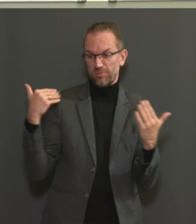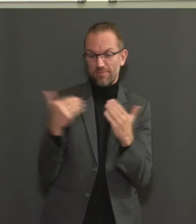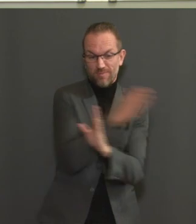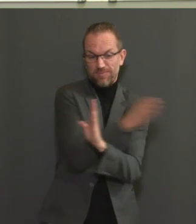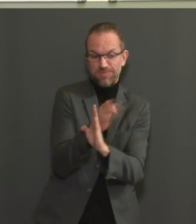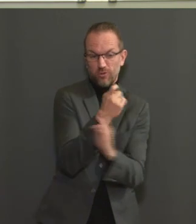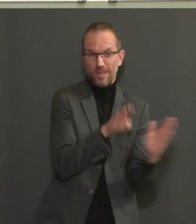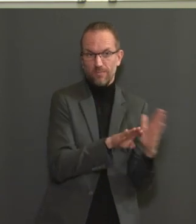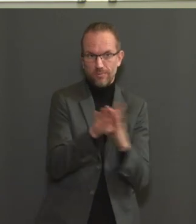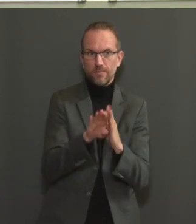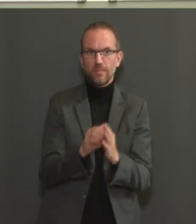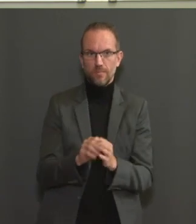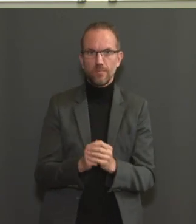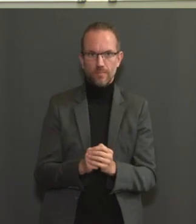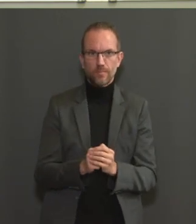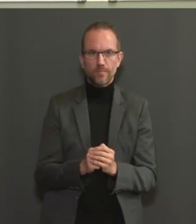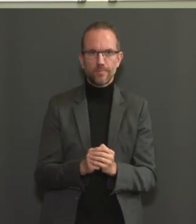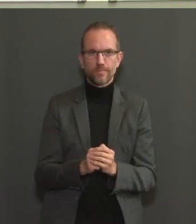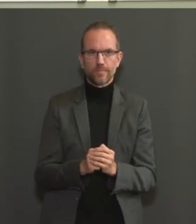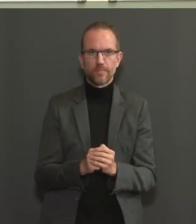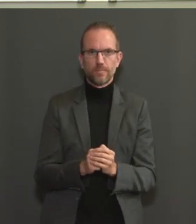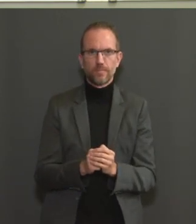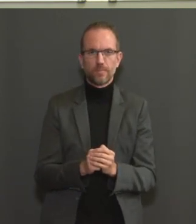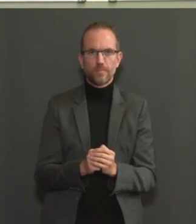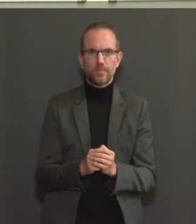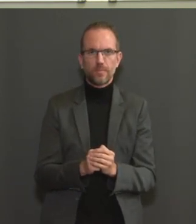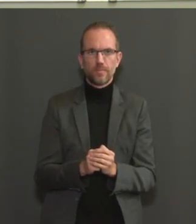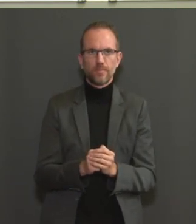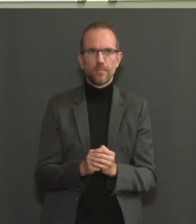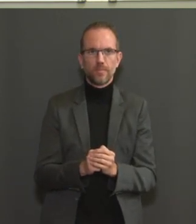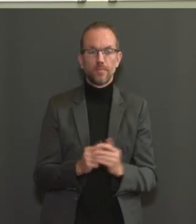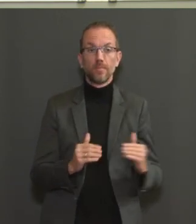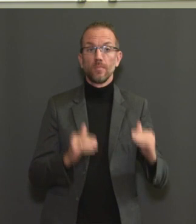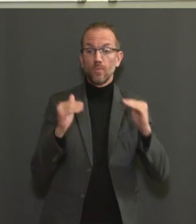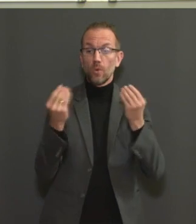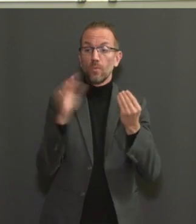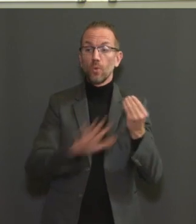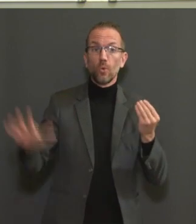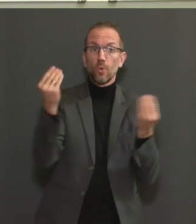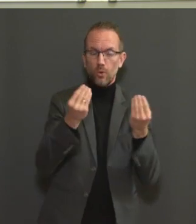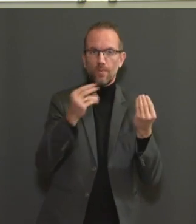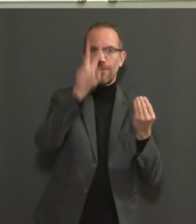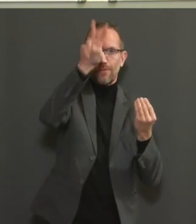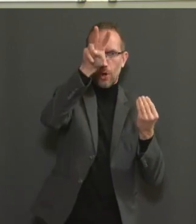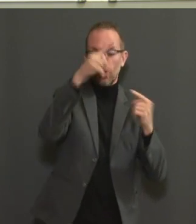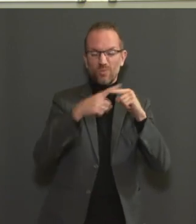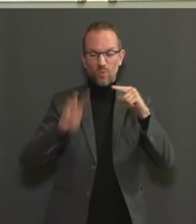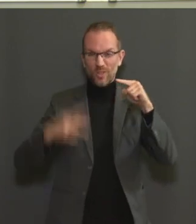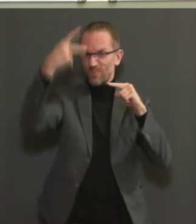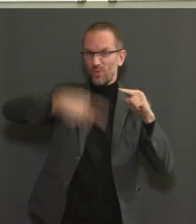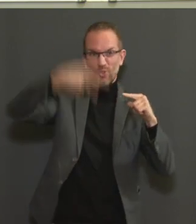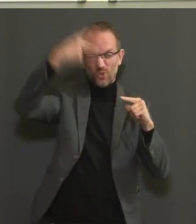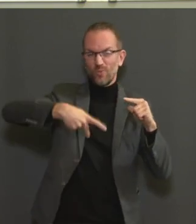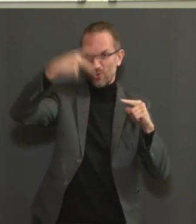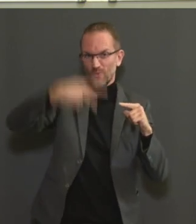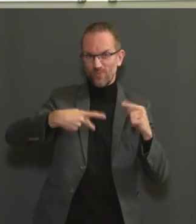de la semaine précédente. Cette augmentation se produit à la fois en Flandre et en Wallonie, en sachant qu'en Flandre,